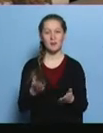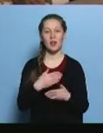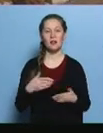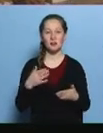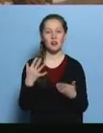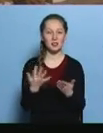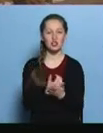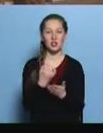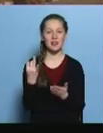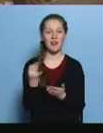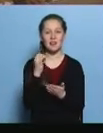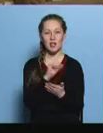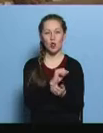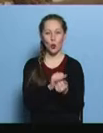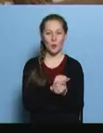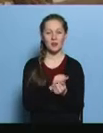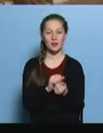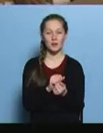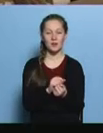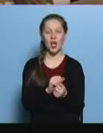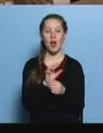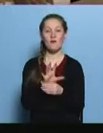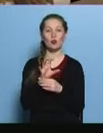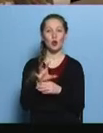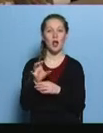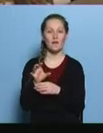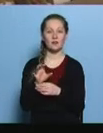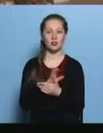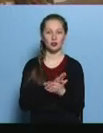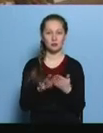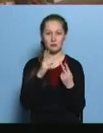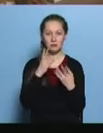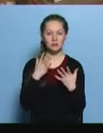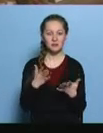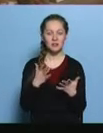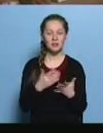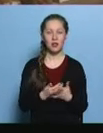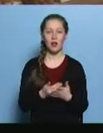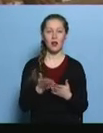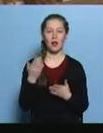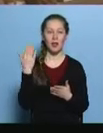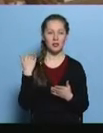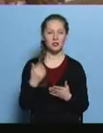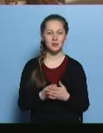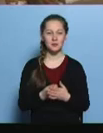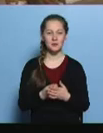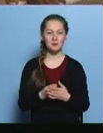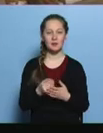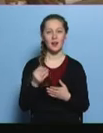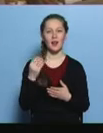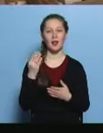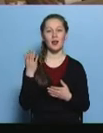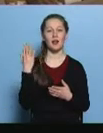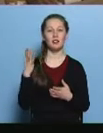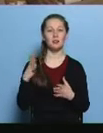документы, фотографии коммунаров. Частей особого назначения они назывались именно так, потому что в роты